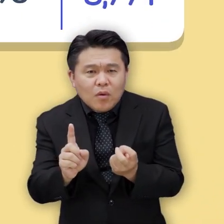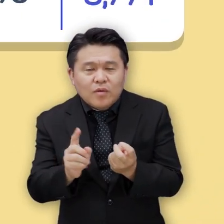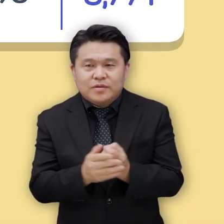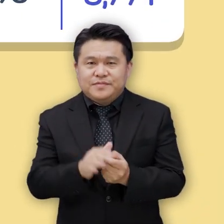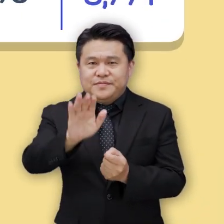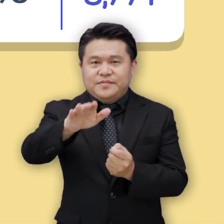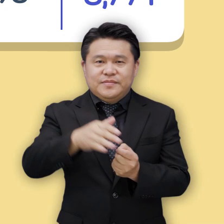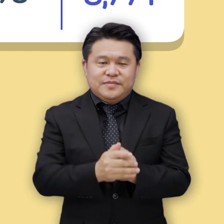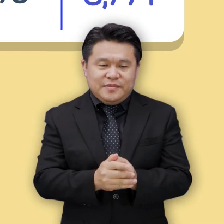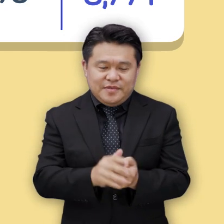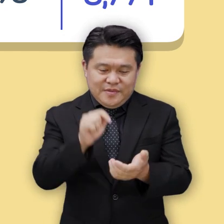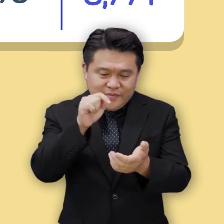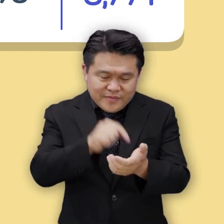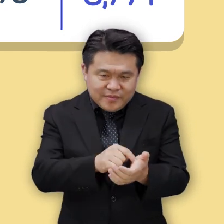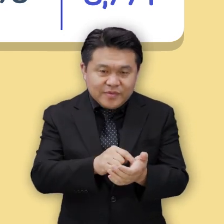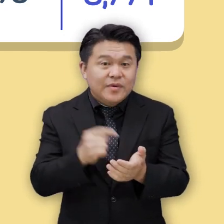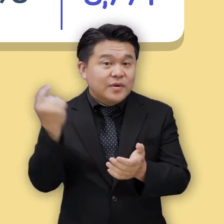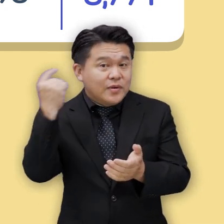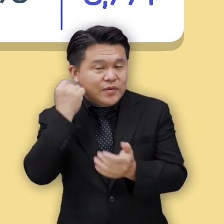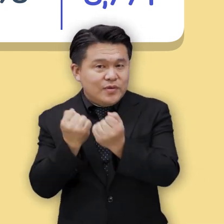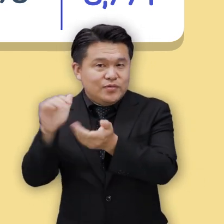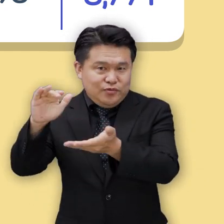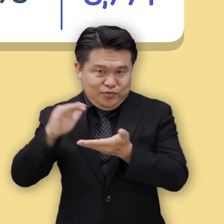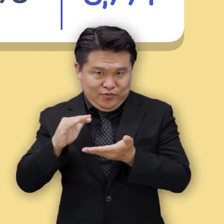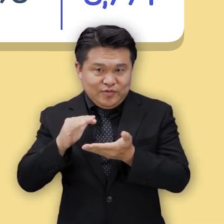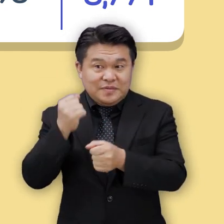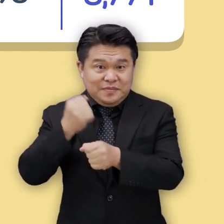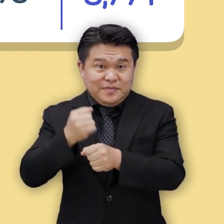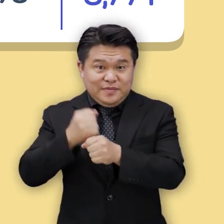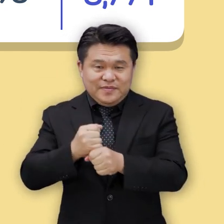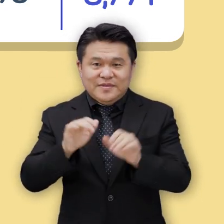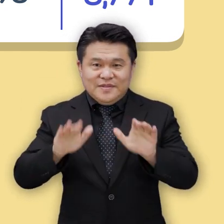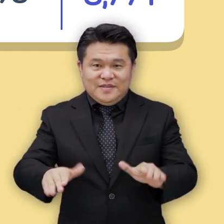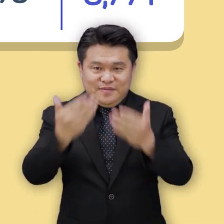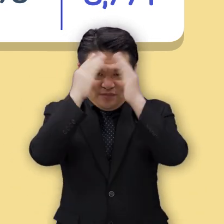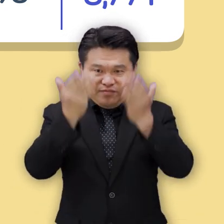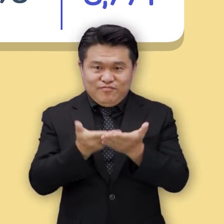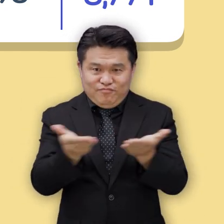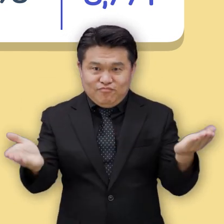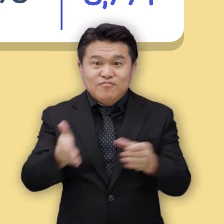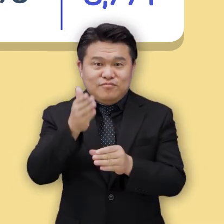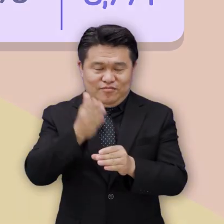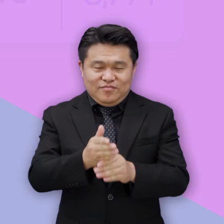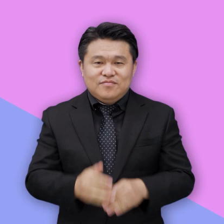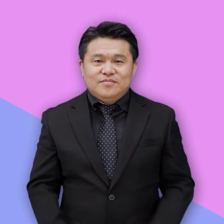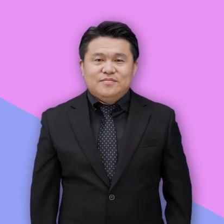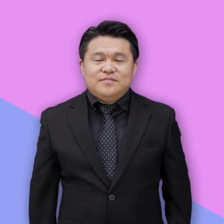위해 음성으로 비밀번호를 알려주는 보이스 OTP를 개발하여 무상으로 공급하고 있습니다.